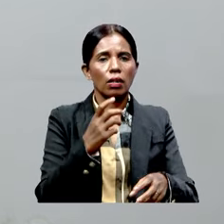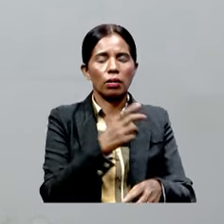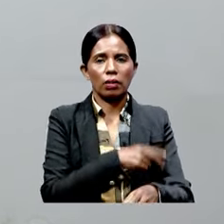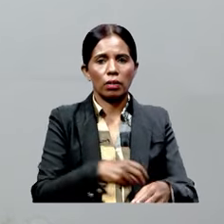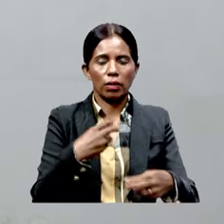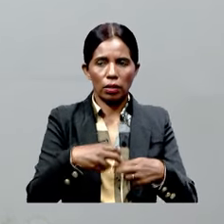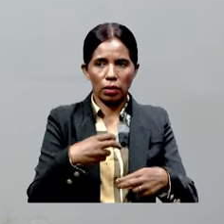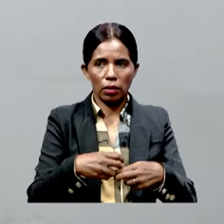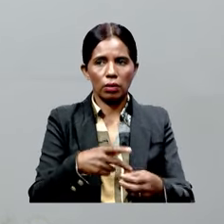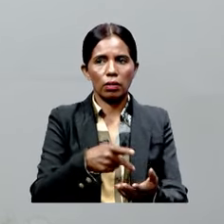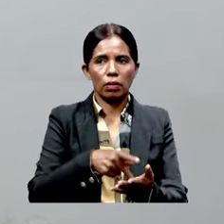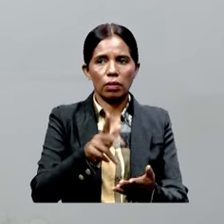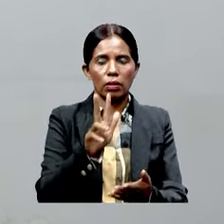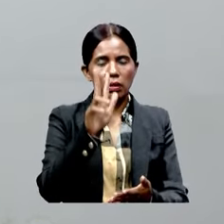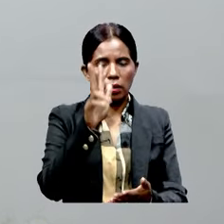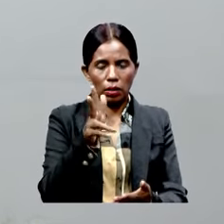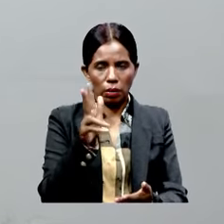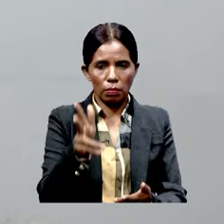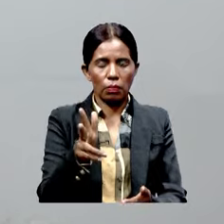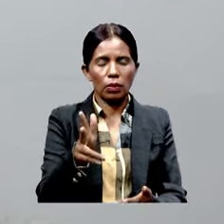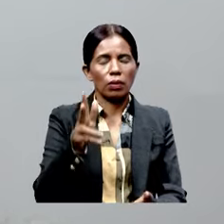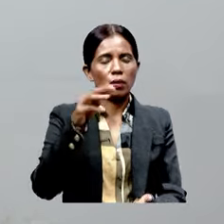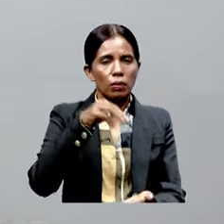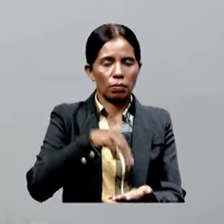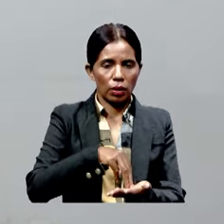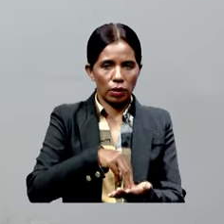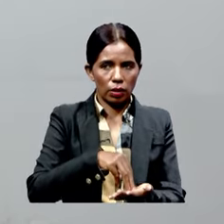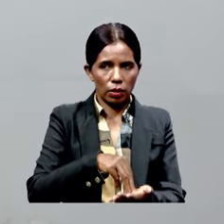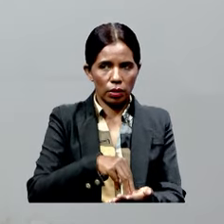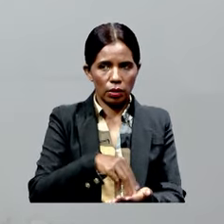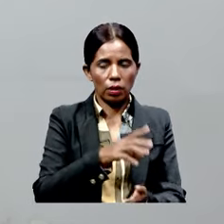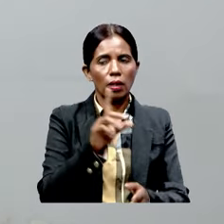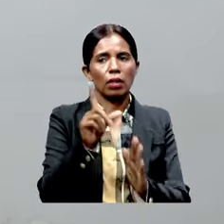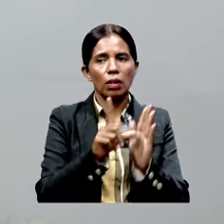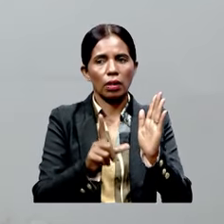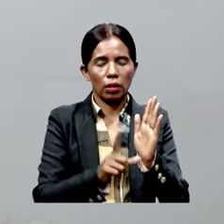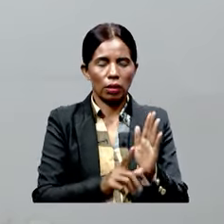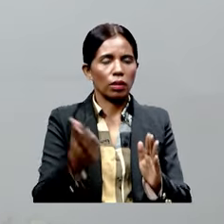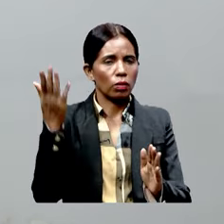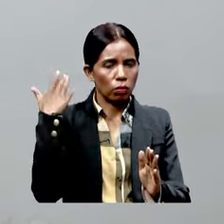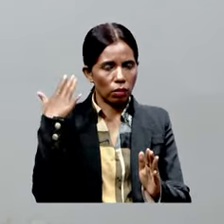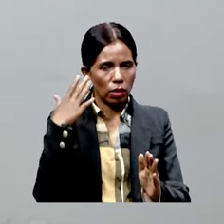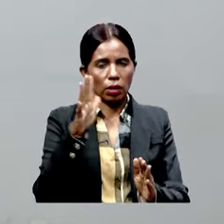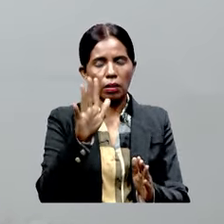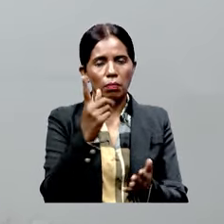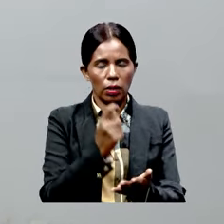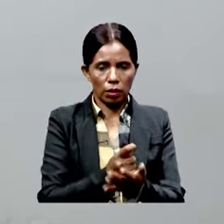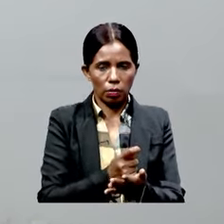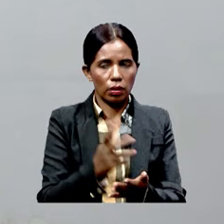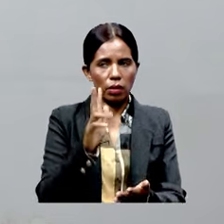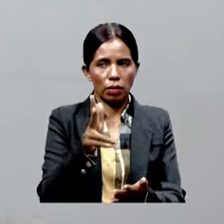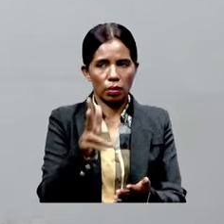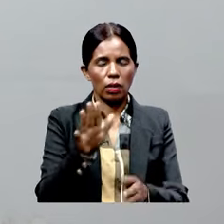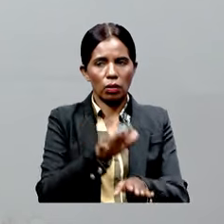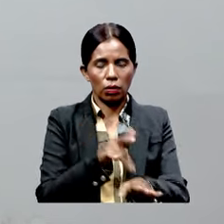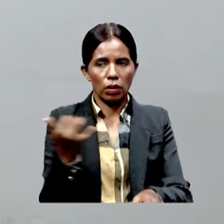se hetan penalidad $30,000 leida tua na tete 5,000 mes leida fon 30,000 tamita la koi ita la koi kat 30,000 kona